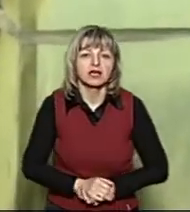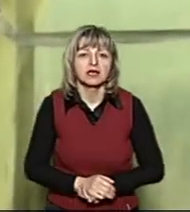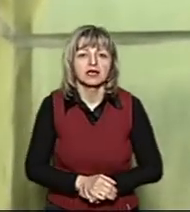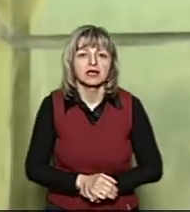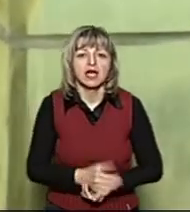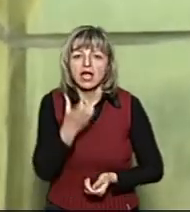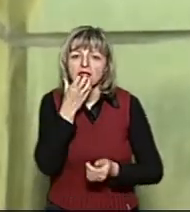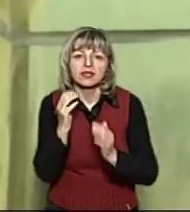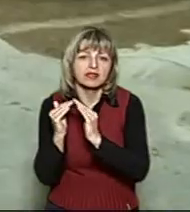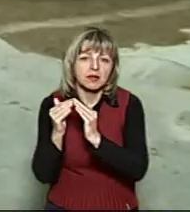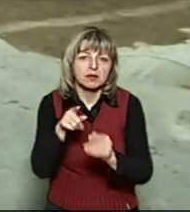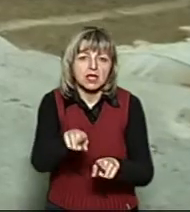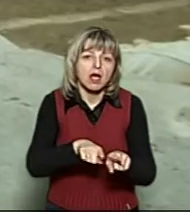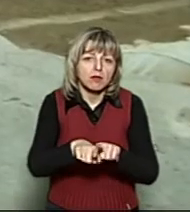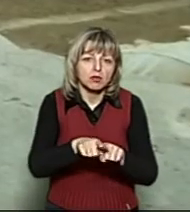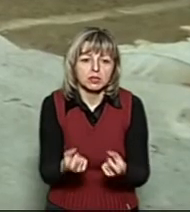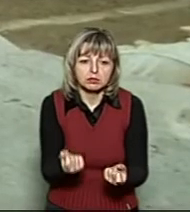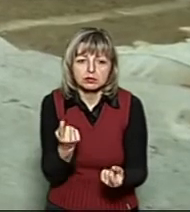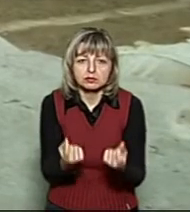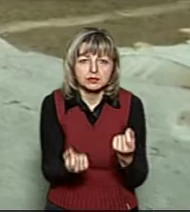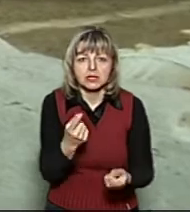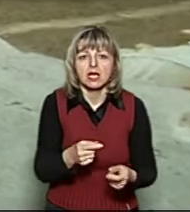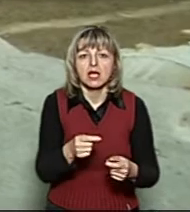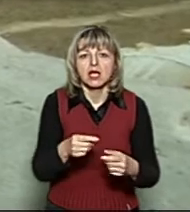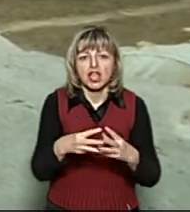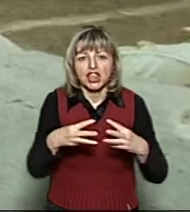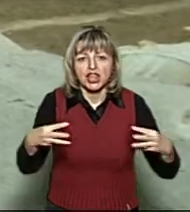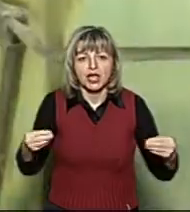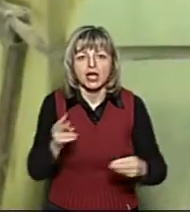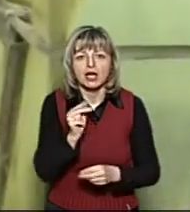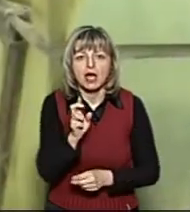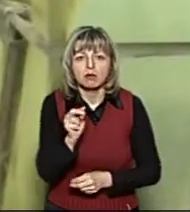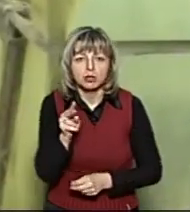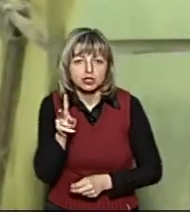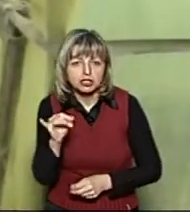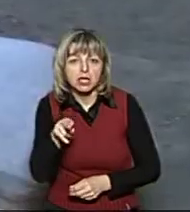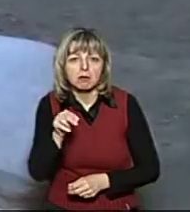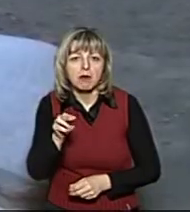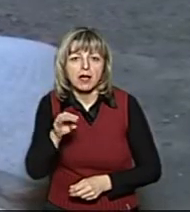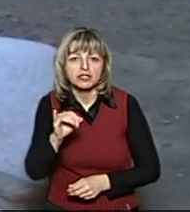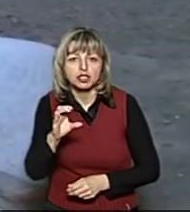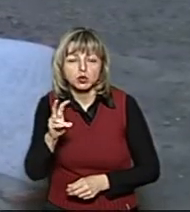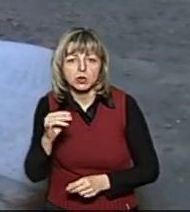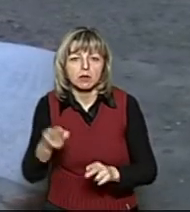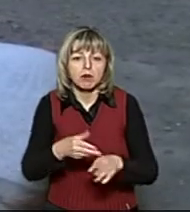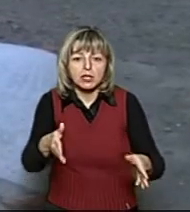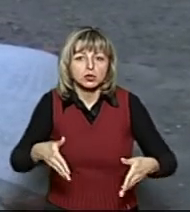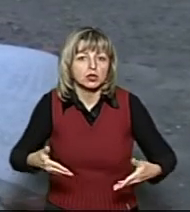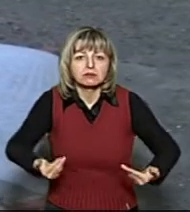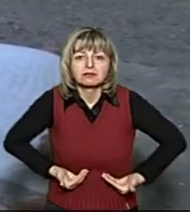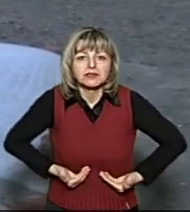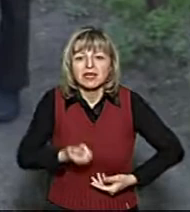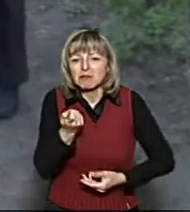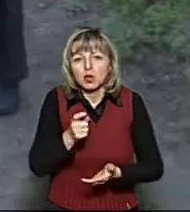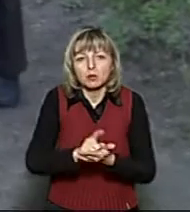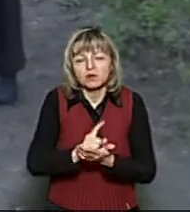така тепличка, там огірочки вже зійшли, кабачки, патісони, там далі. Без городини прожити на